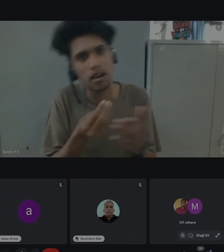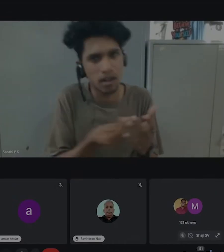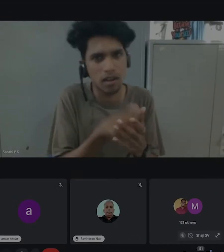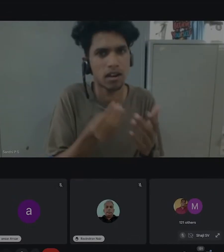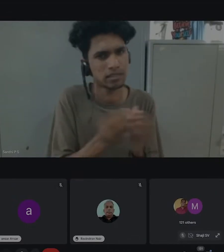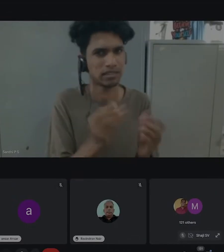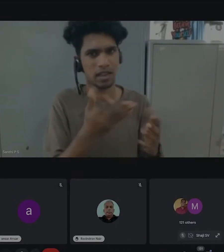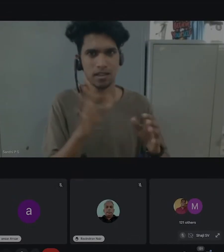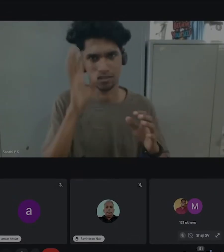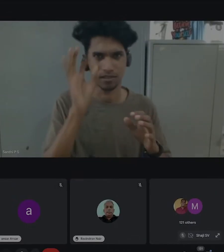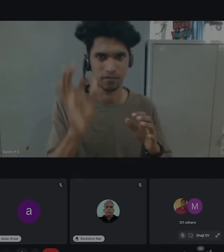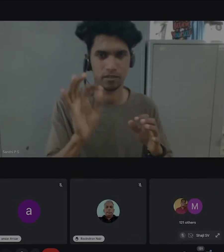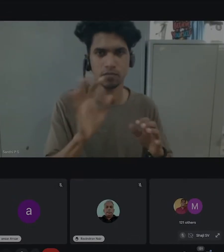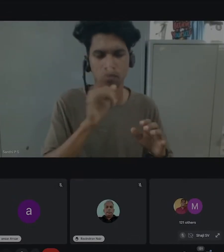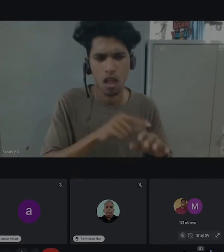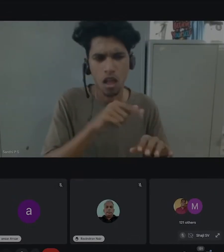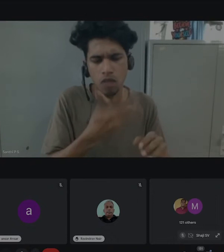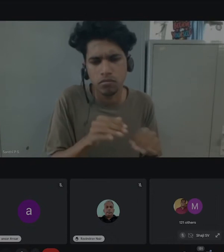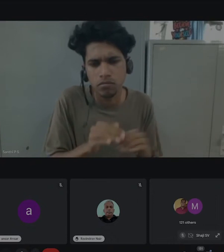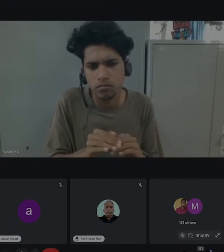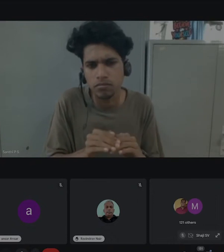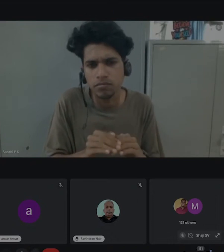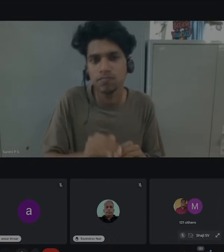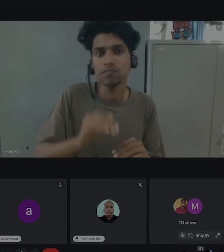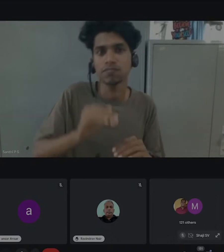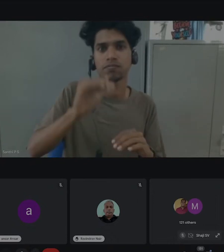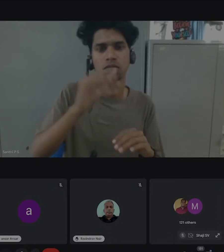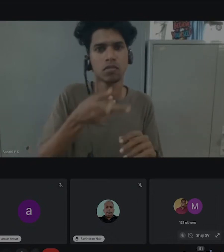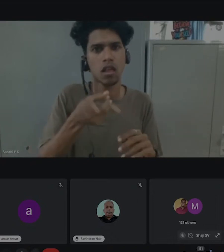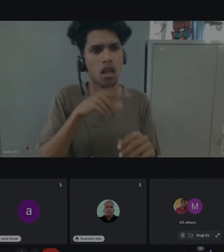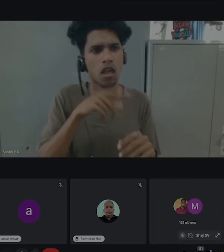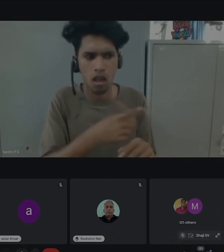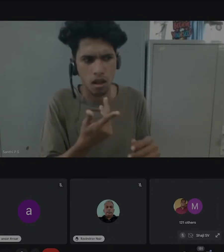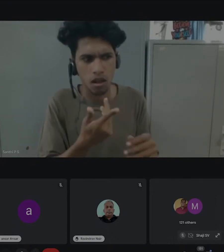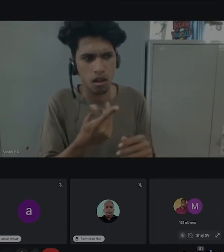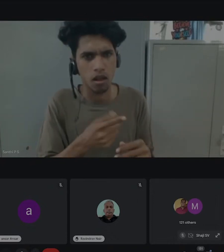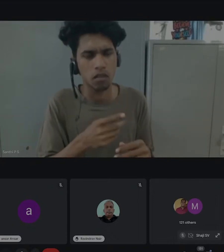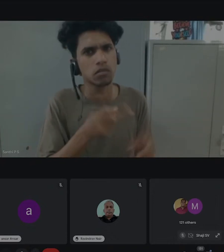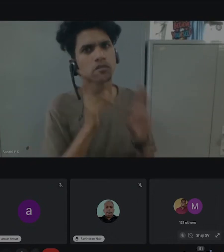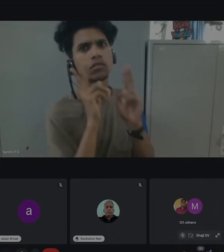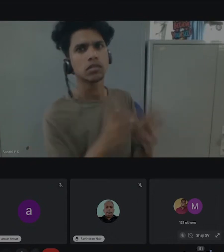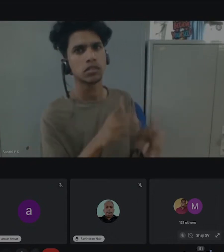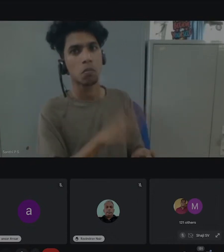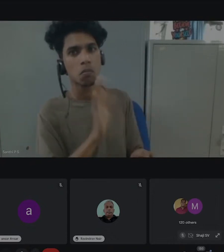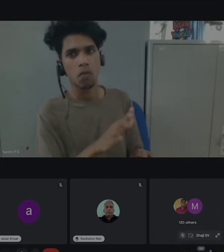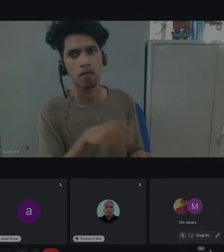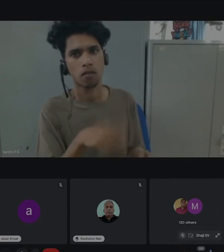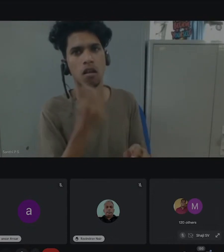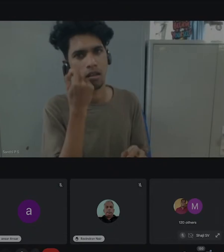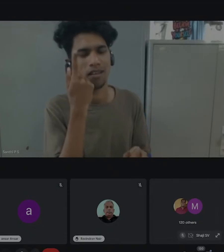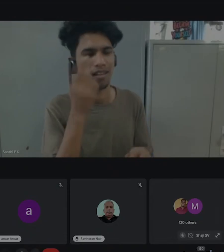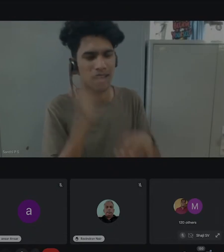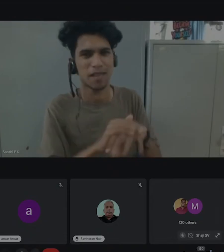കൊടുത്തു തുടങ്ങും. ആ ഒരു സ്റ്റേജിൽ നിന്നും കുഞ്ഞ് ഇപ്പോഴും മാറിയിട്ടില്ല എന്നുള്ളത് നമുക്ക് അറിയാൻ സാധിക്കും.